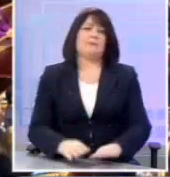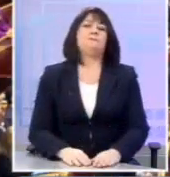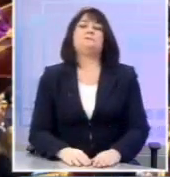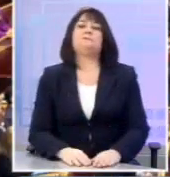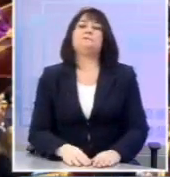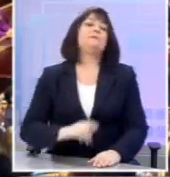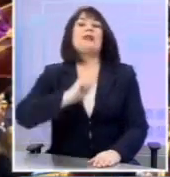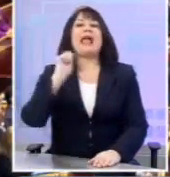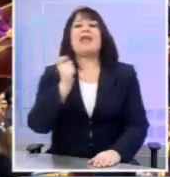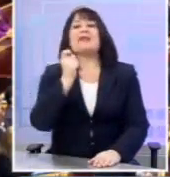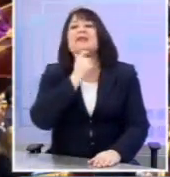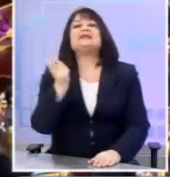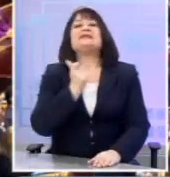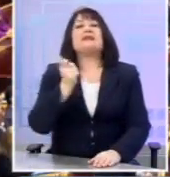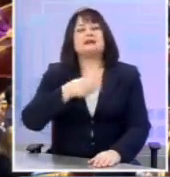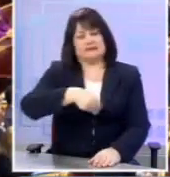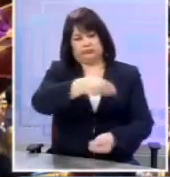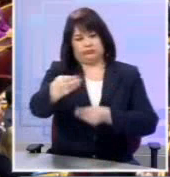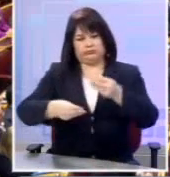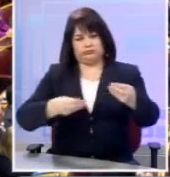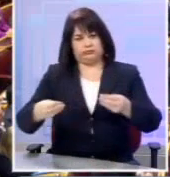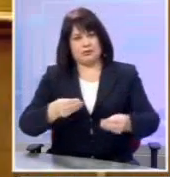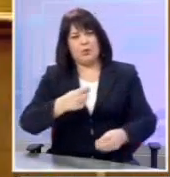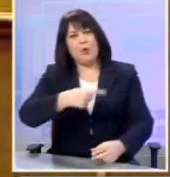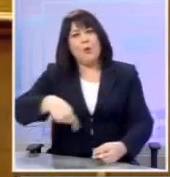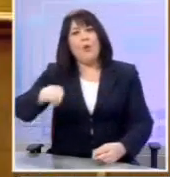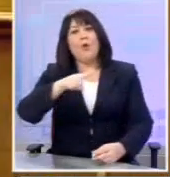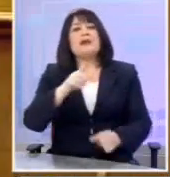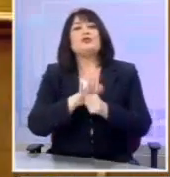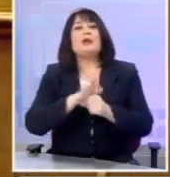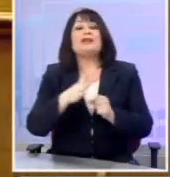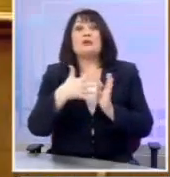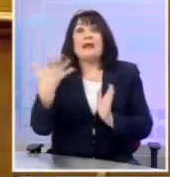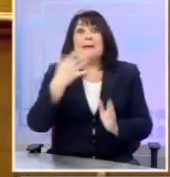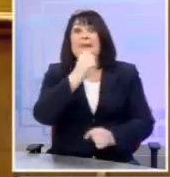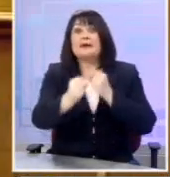Η καταβολή λοιπόν της Εθνικής Σύνταξης σε όλους όσους έχουν 15 ετή ασφάλιση